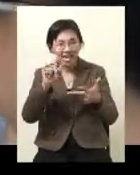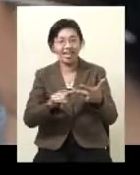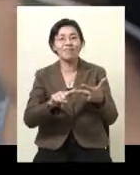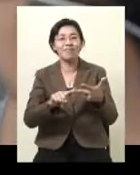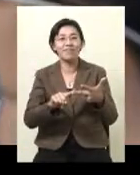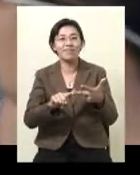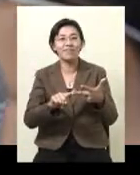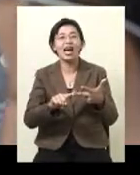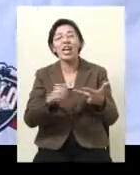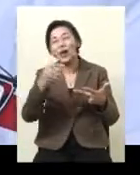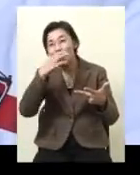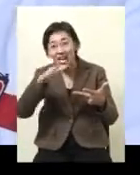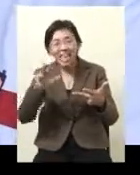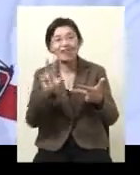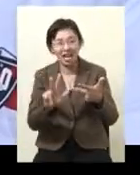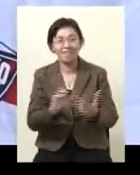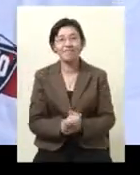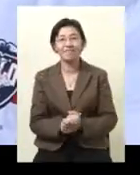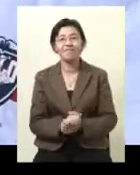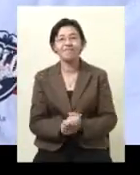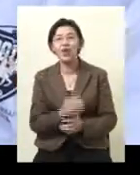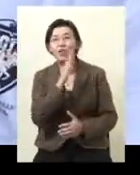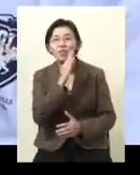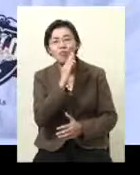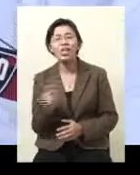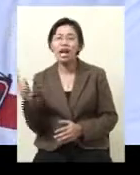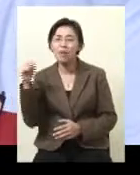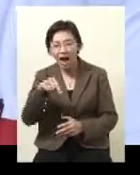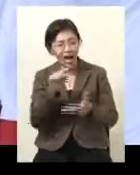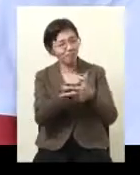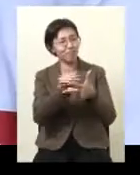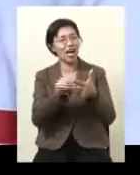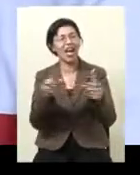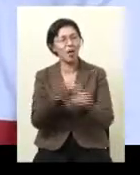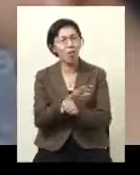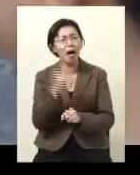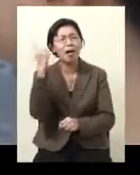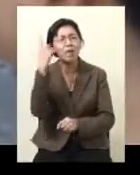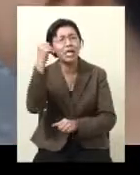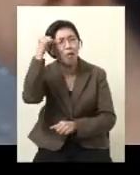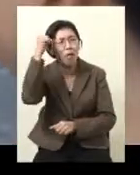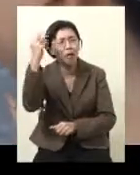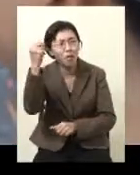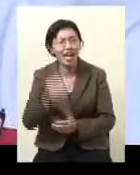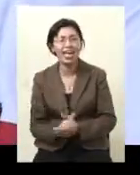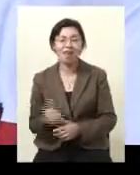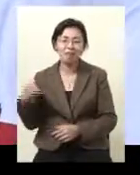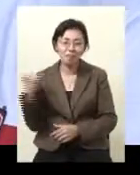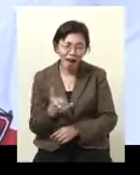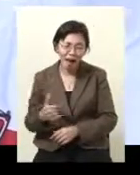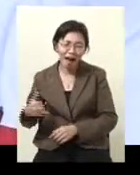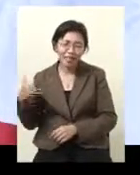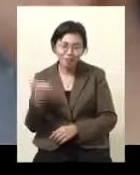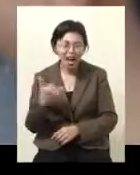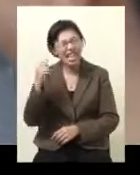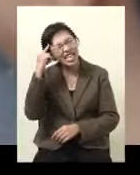สแล้วก็3ทะเลมา1ที่1จังหวัดมีทุกอย่างครบ โอ้อย่างงี้ใช้กี่วันนี่ครับ ผมว่าต้องทยอยมา ทยอยม